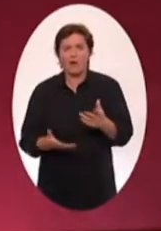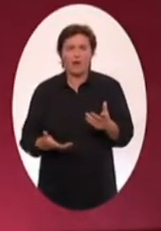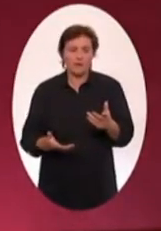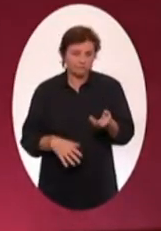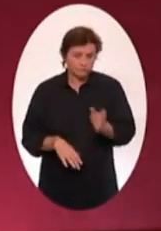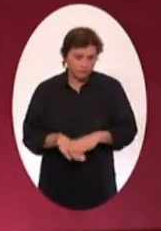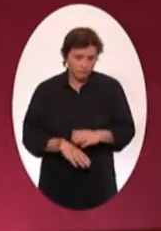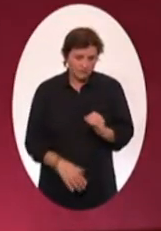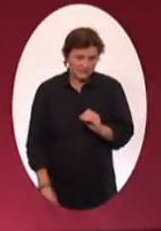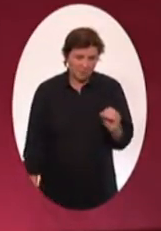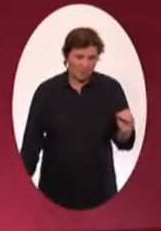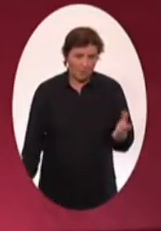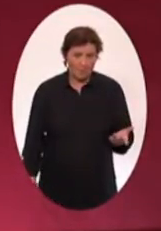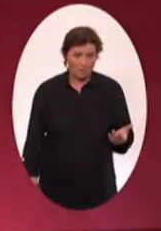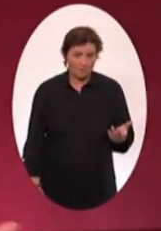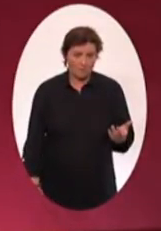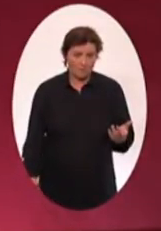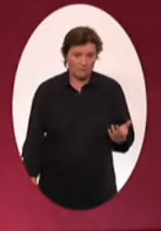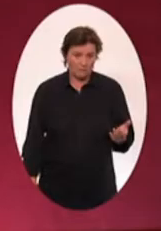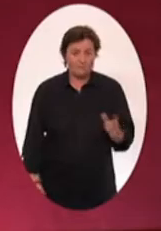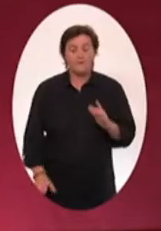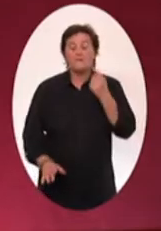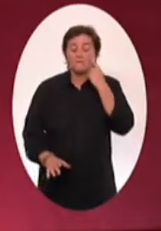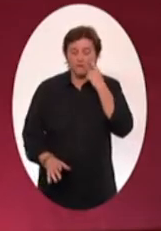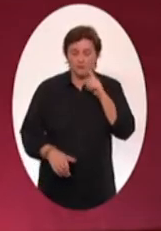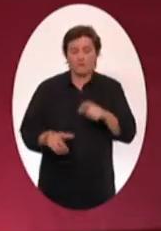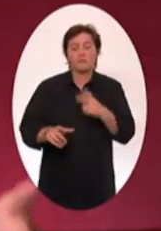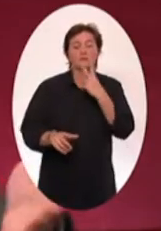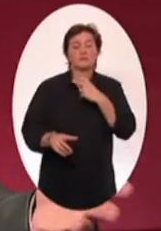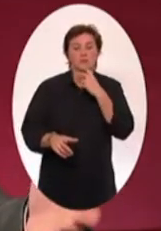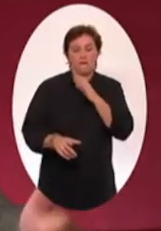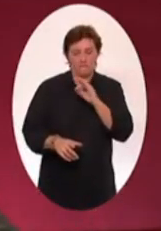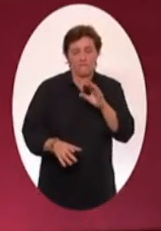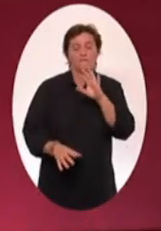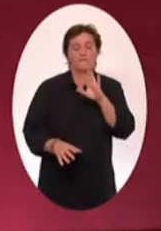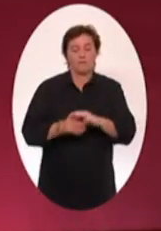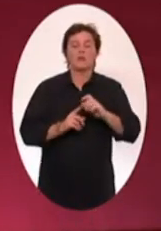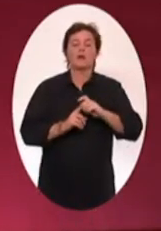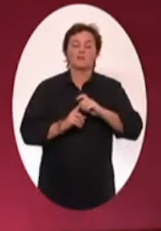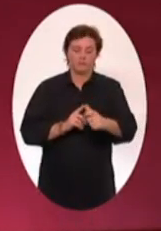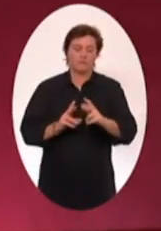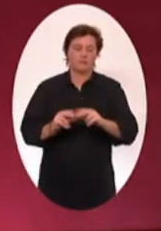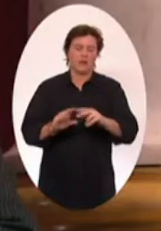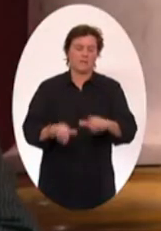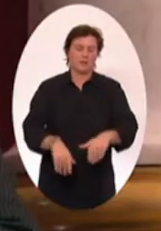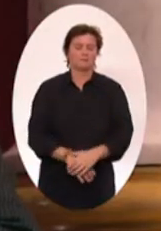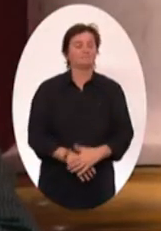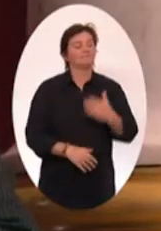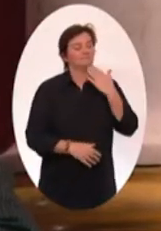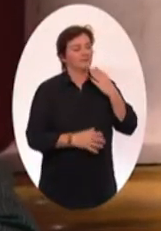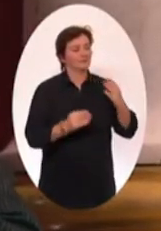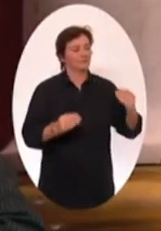zéro présidence au Front National. Laissons le peuple français voter, puis après on fera les commentaires. Merci Maurice Leroy. Merci à vous.